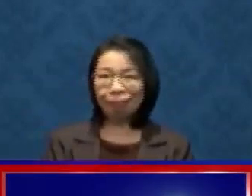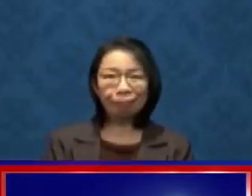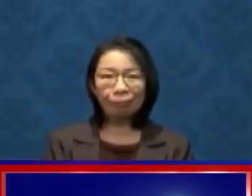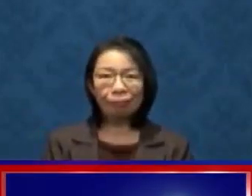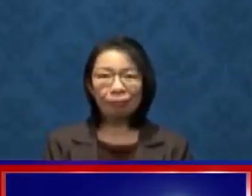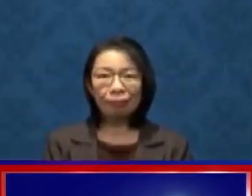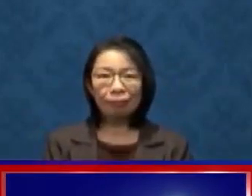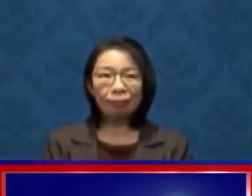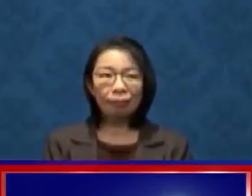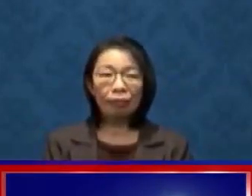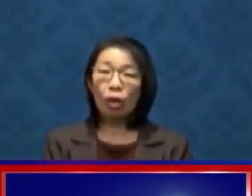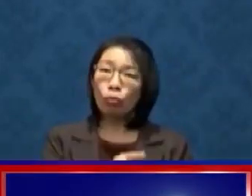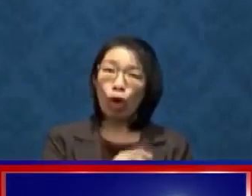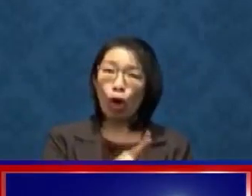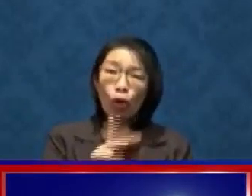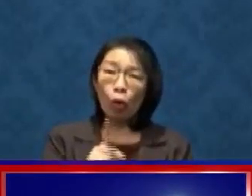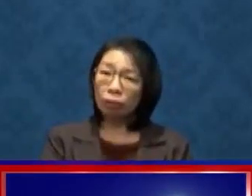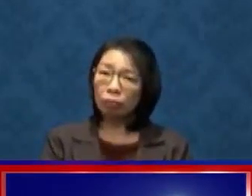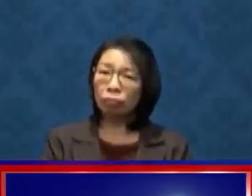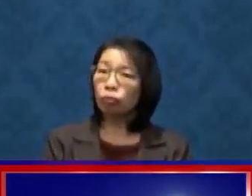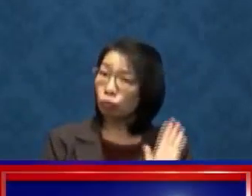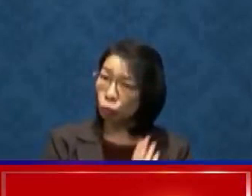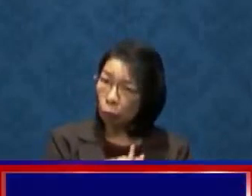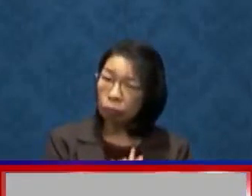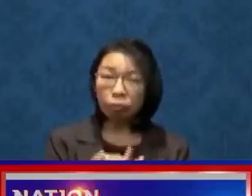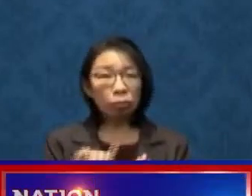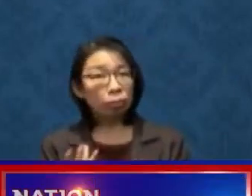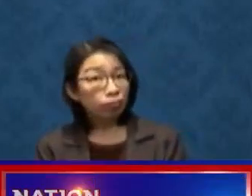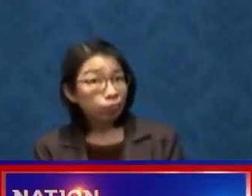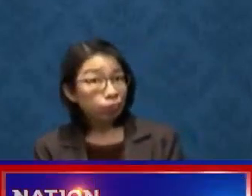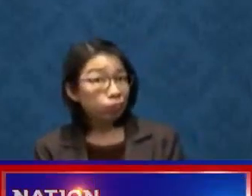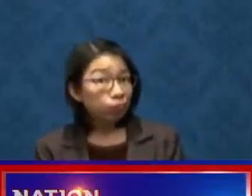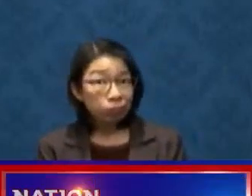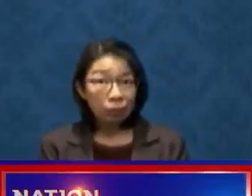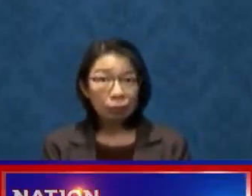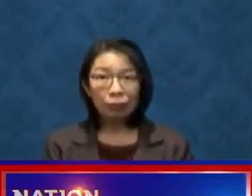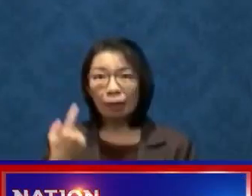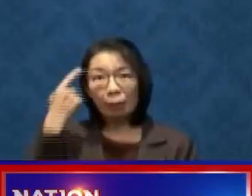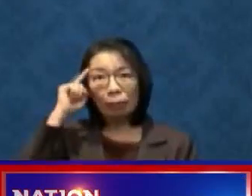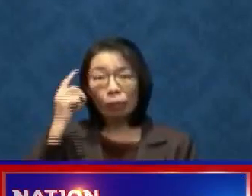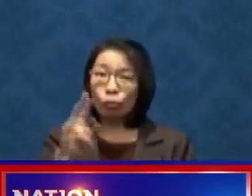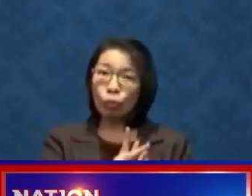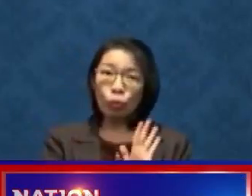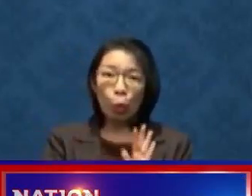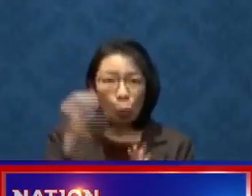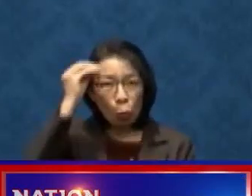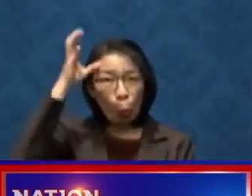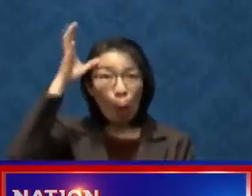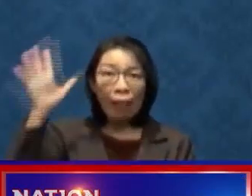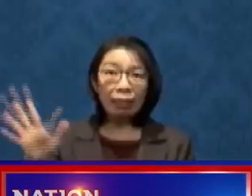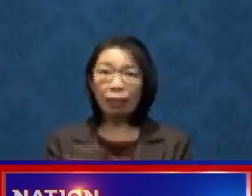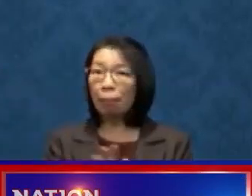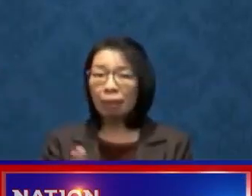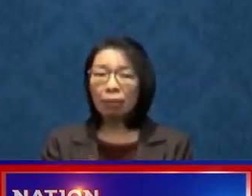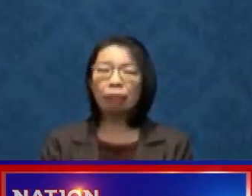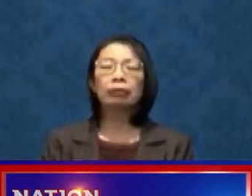ราชกำหนดจะถูกต้องหรือไม่ผมไม่ทราบได้เพราะผมไม่ใช่นักกฎหมายผมไม่มีความรู้ทางกฎหมายมากมายรู้แค่พื้นฐาน